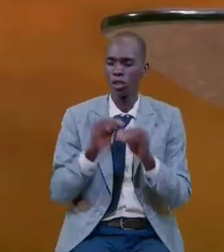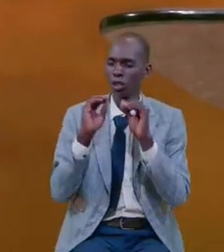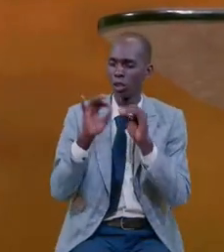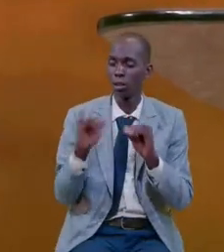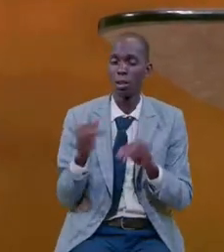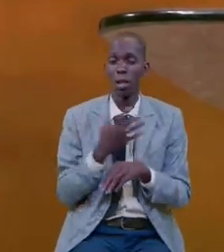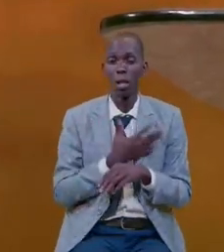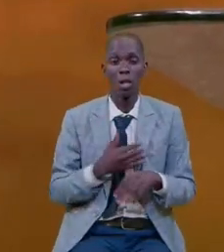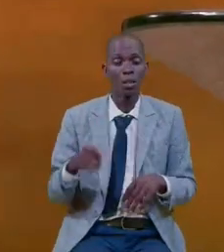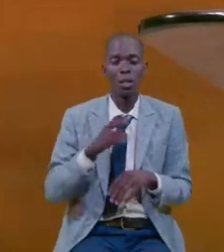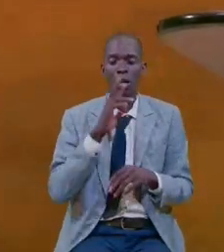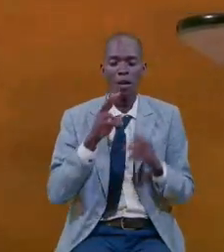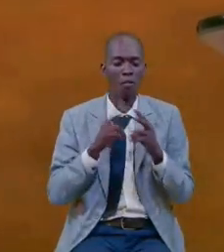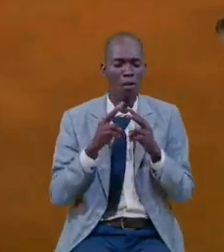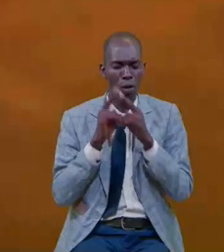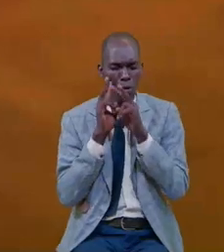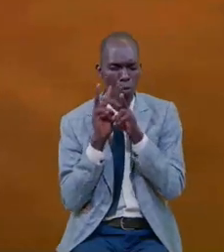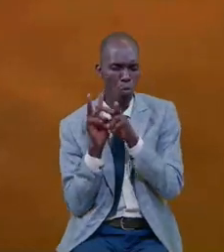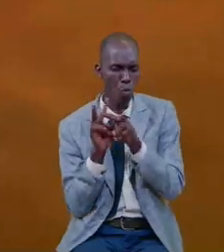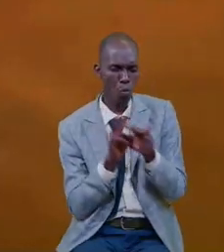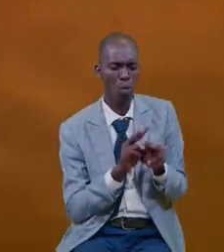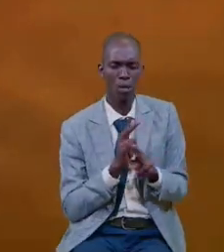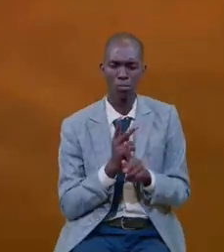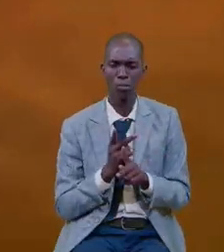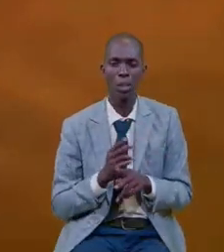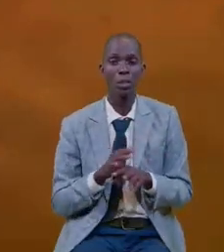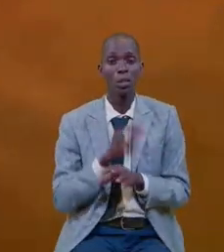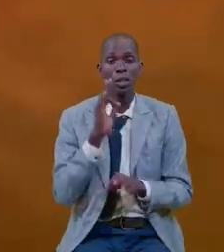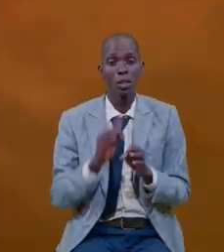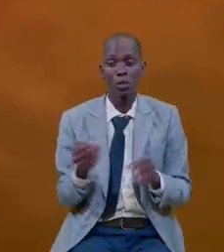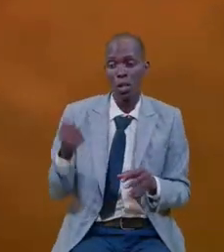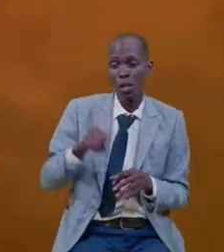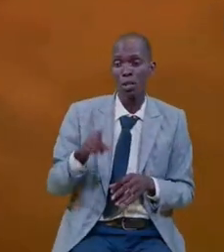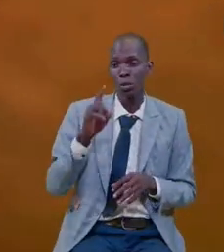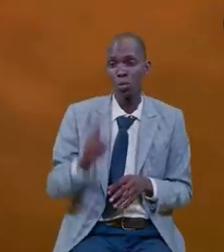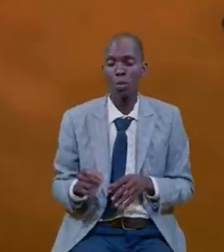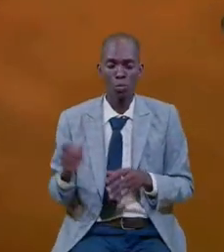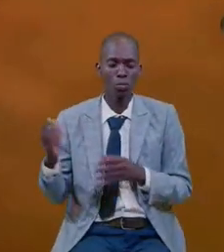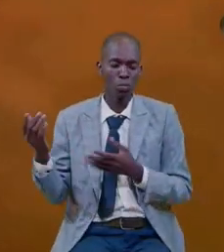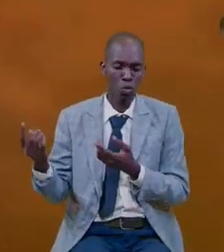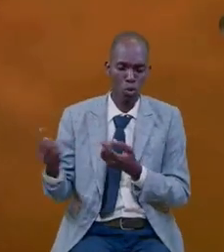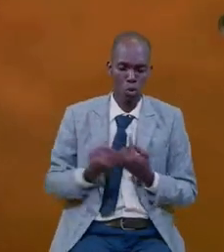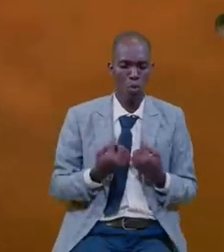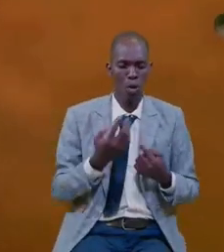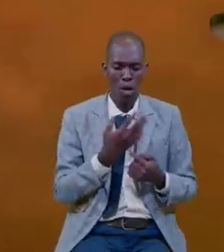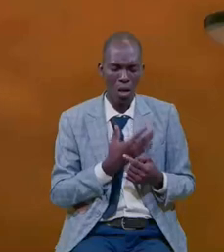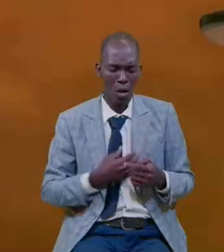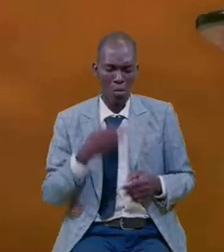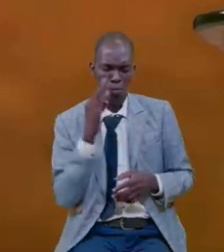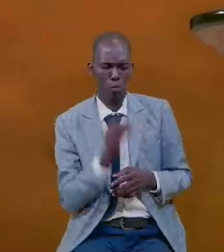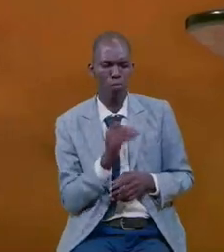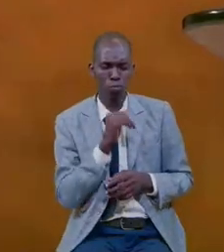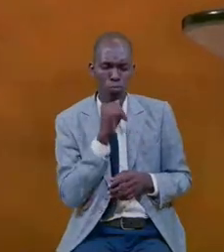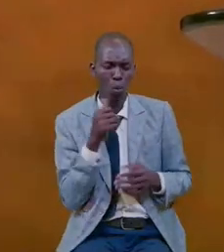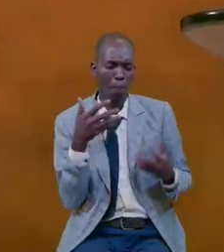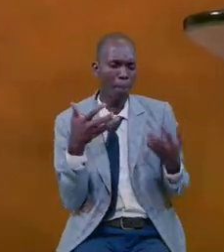très vigilants à l'endroit de doctrine. Si quelqu'un vient et n'apporte pas la doctrine, ils peuvent